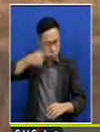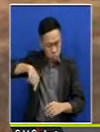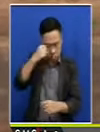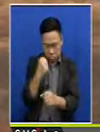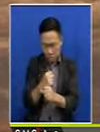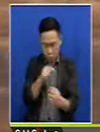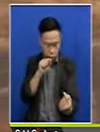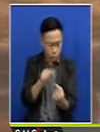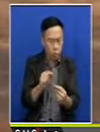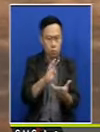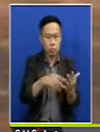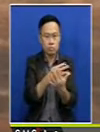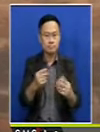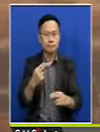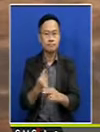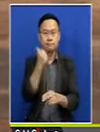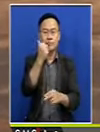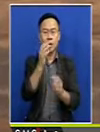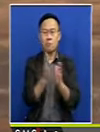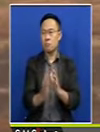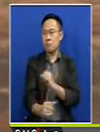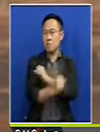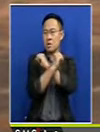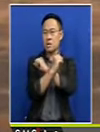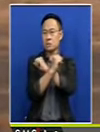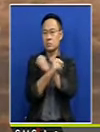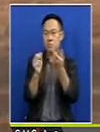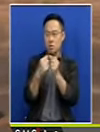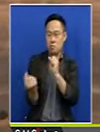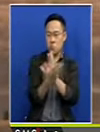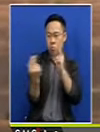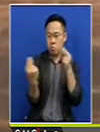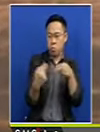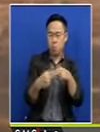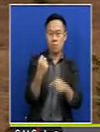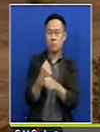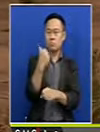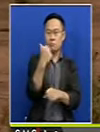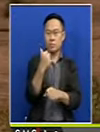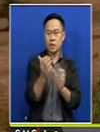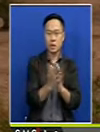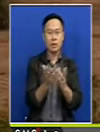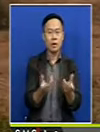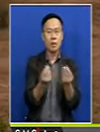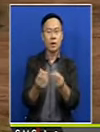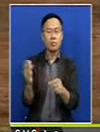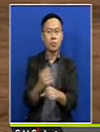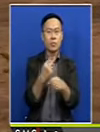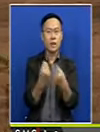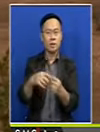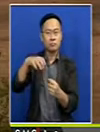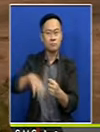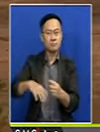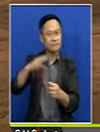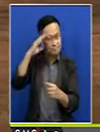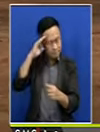บและทำลายเป้าหมายสถาปนาความมั่นคงป้องกันการโต้กลับจากฝ่ายตรงข้ามได้สำเร็จพร้อมส่งมอบพื้นที่การรบให้กับก